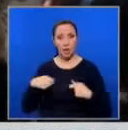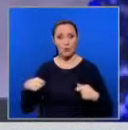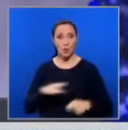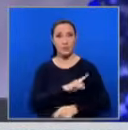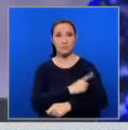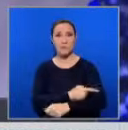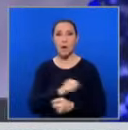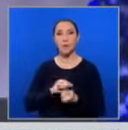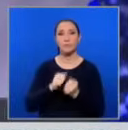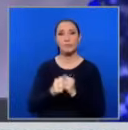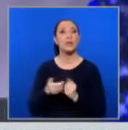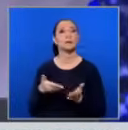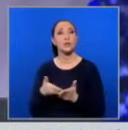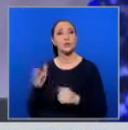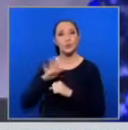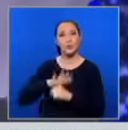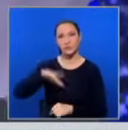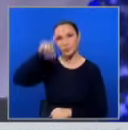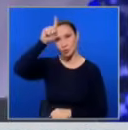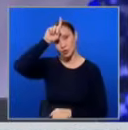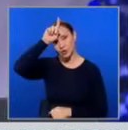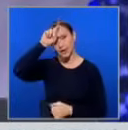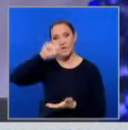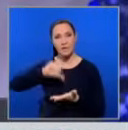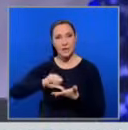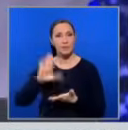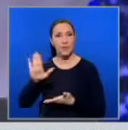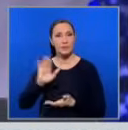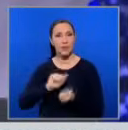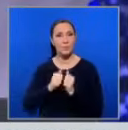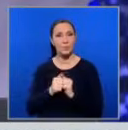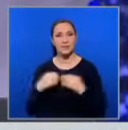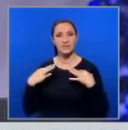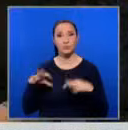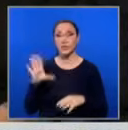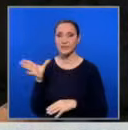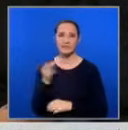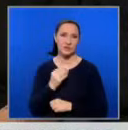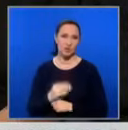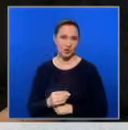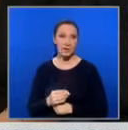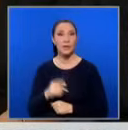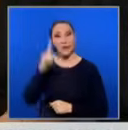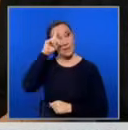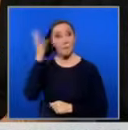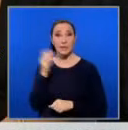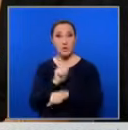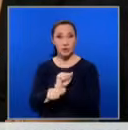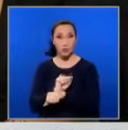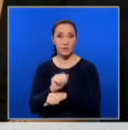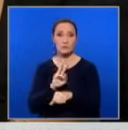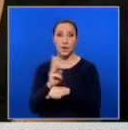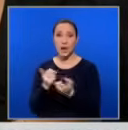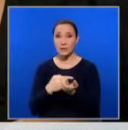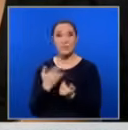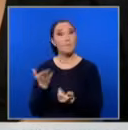смела битка срещу потисничеството на жени в Иран и за нейната борба за свобода за всички. Тя беше арестувана 13 пъти